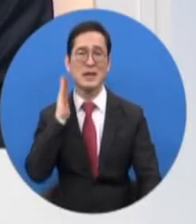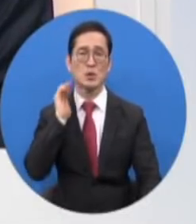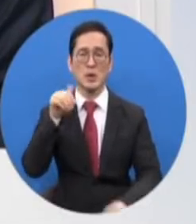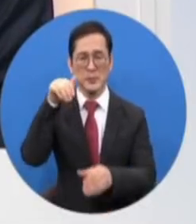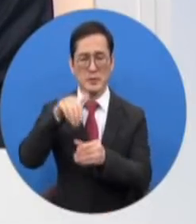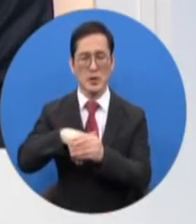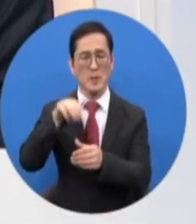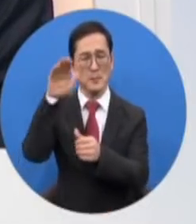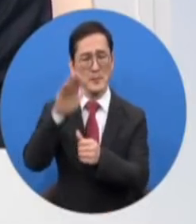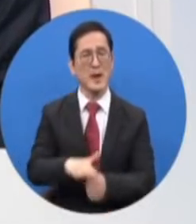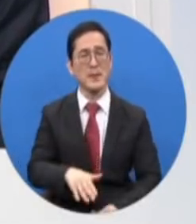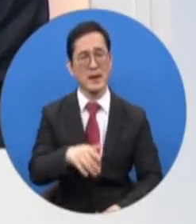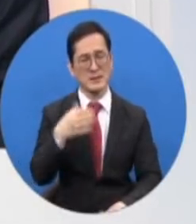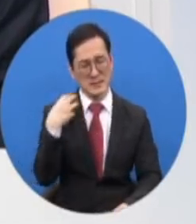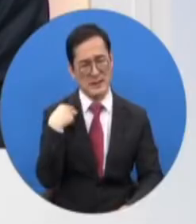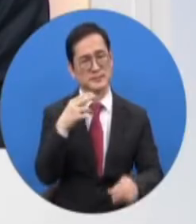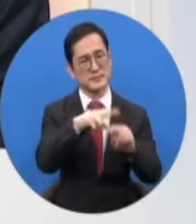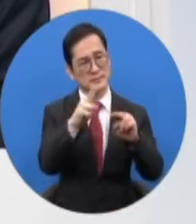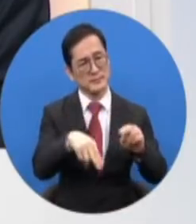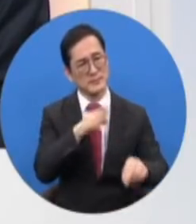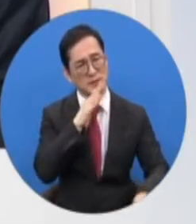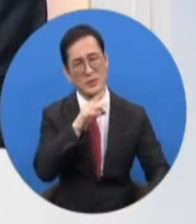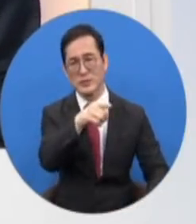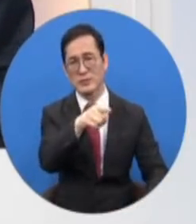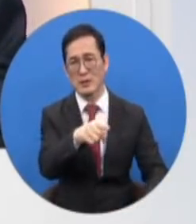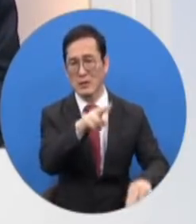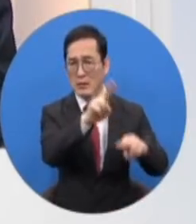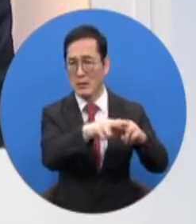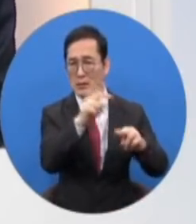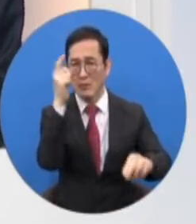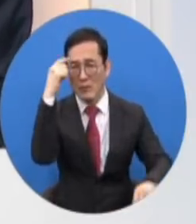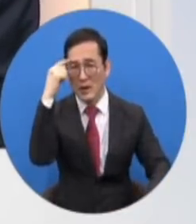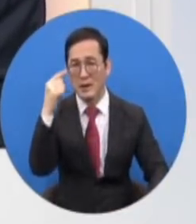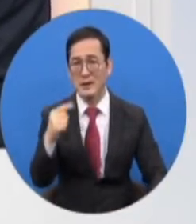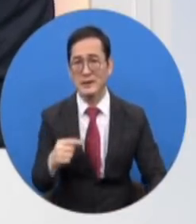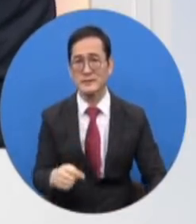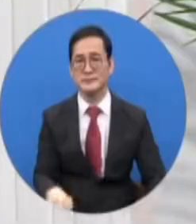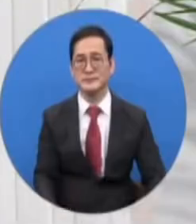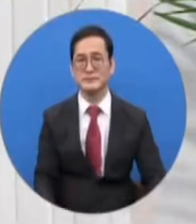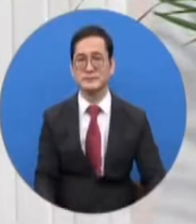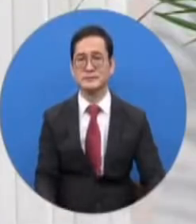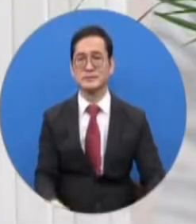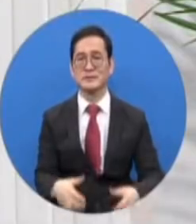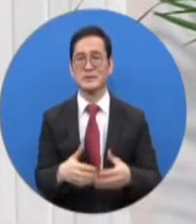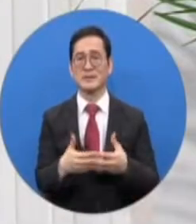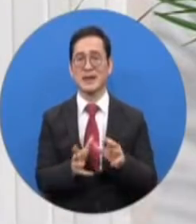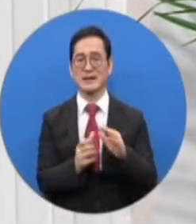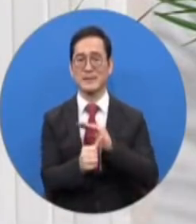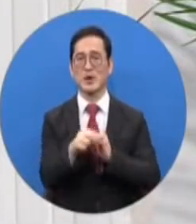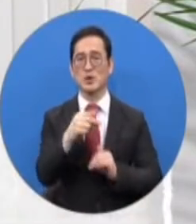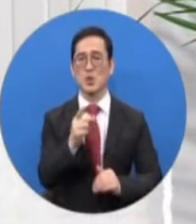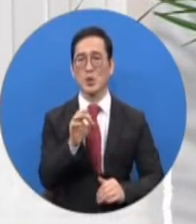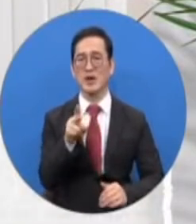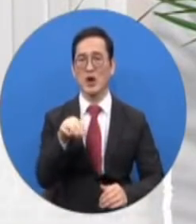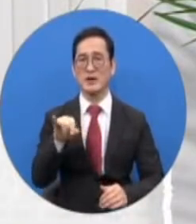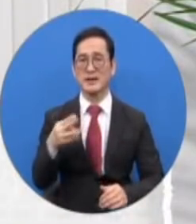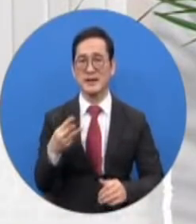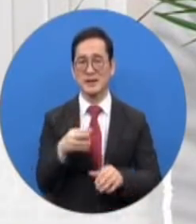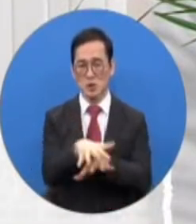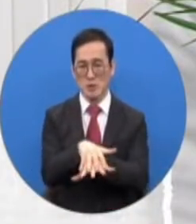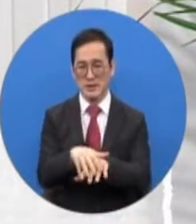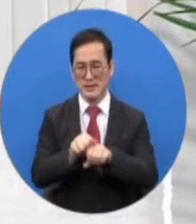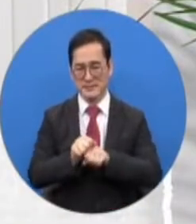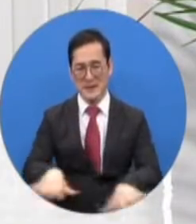근원이잖아요. 그러면 어떻게 비대위원장이 된 거예요, 애초에? 애초에 송영길 대표 체제가 해체하면서 유일하게 윤호중